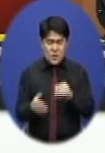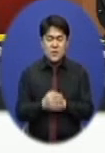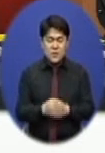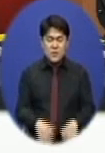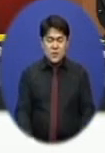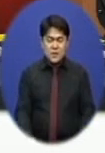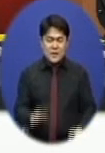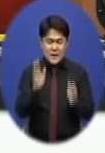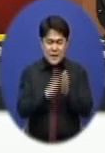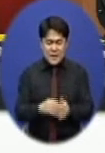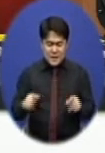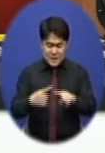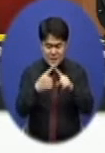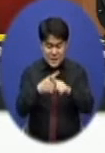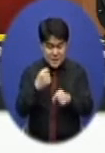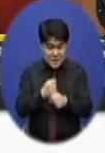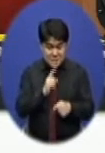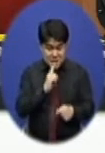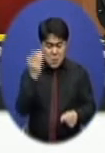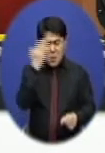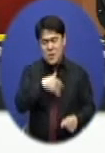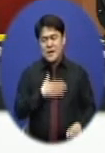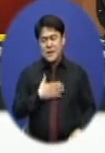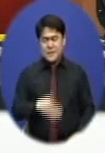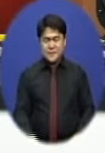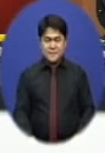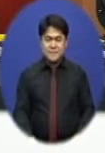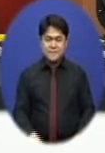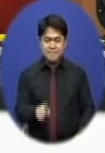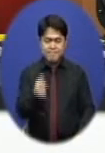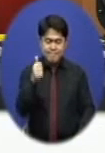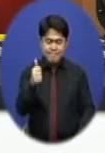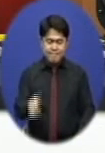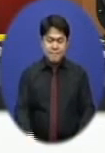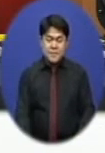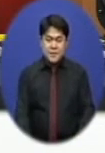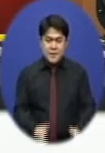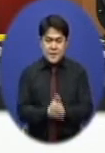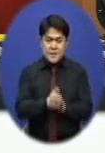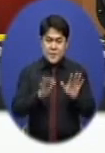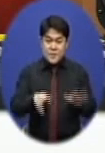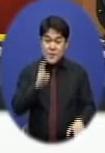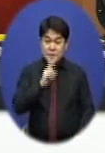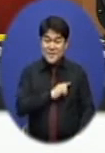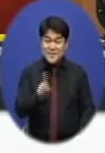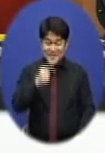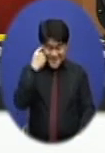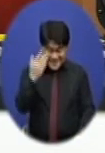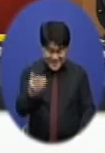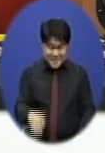아, 대바늘. 정말 네. 대단한 저게 바로 봉사예요. 그러시구나. 네. 자, 오늘 어떤 노래 준비했어요,